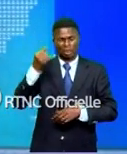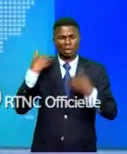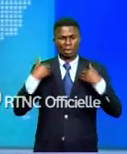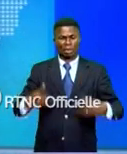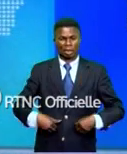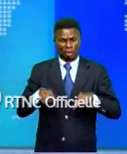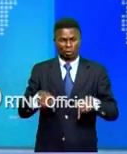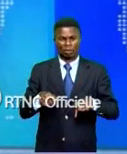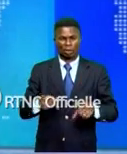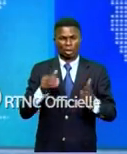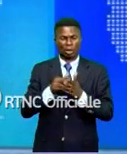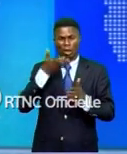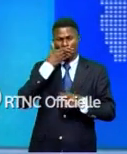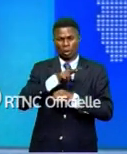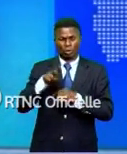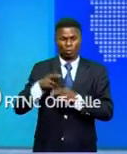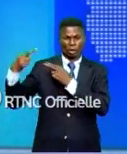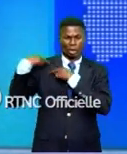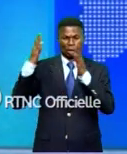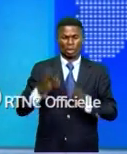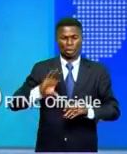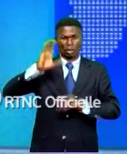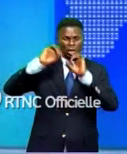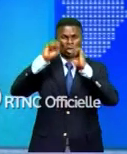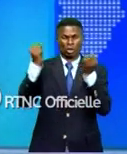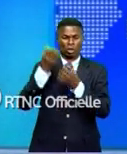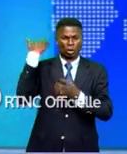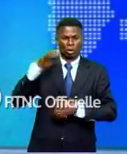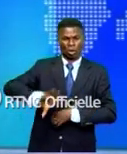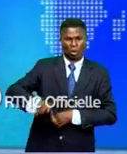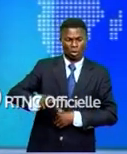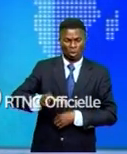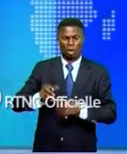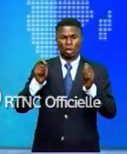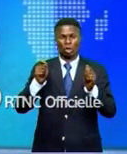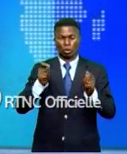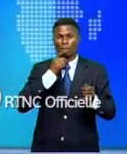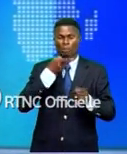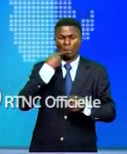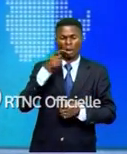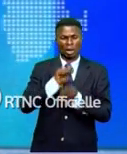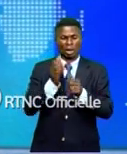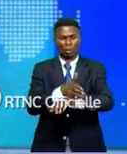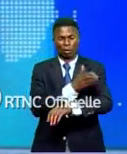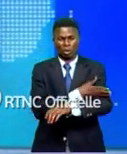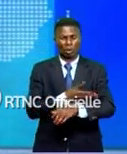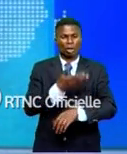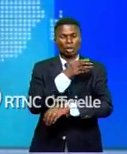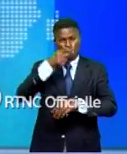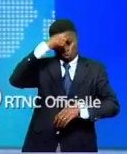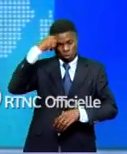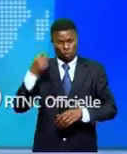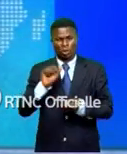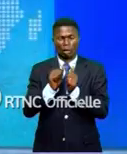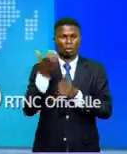sanitaires actuels. Et à Kinshasa, les responsables de la Régie des eaux étaient devant la presse pour faire le point sur les avancées et déficits dans les secteurs